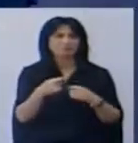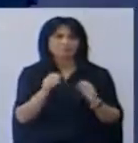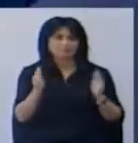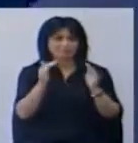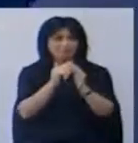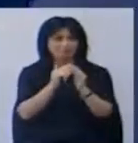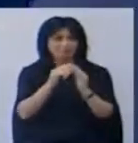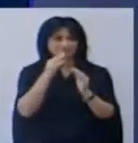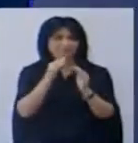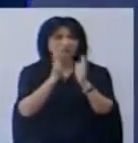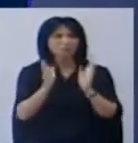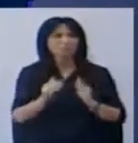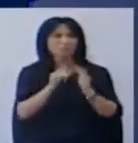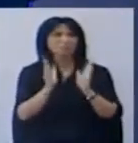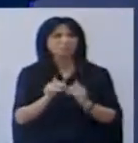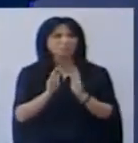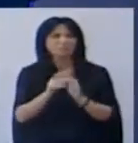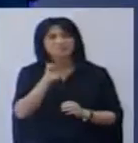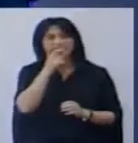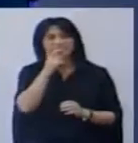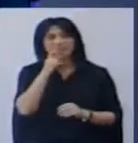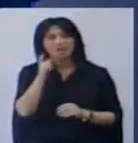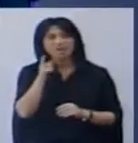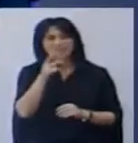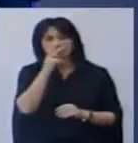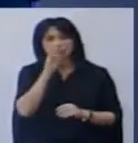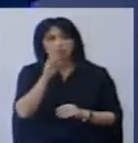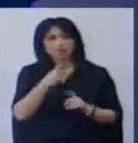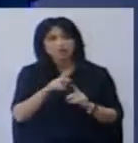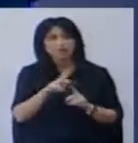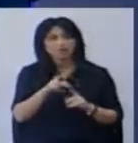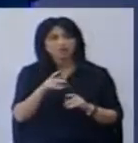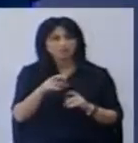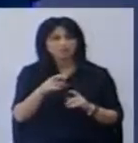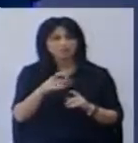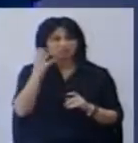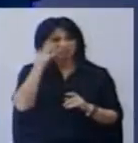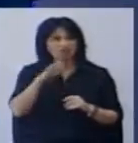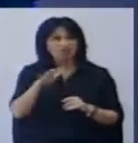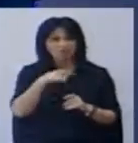ჯიხურების ბიზნესზე გეუბნებოდით ფოჩი. მიშა სააკაშვილმა მიუხედავად ამდენი სიშავისა, მე